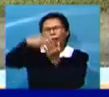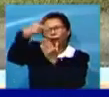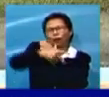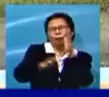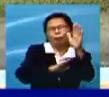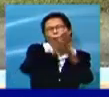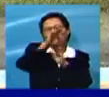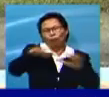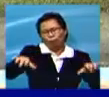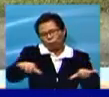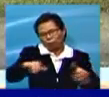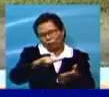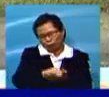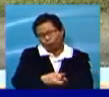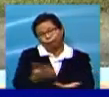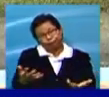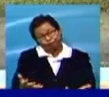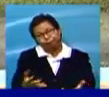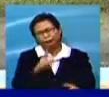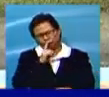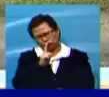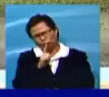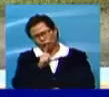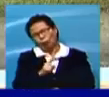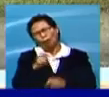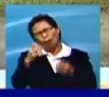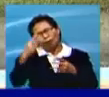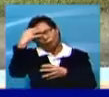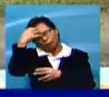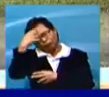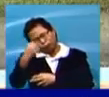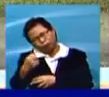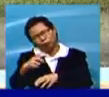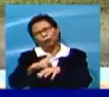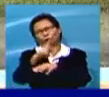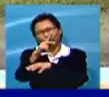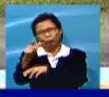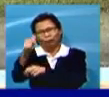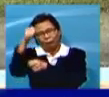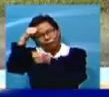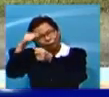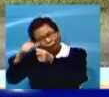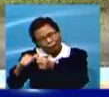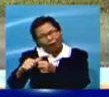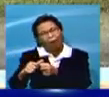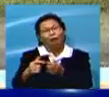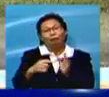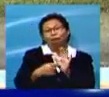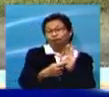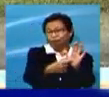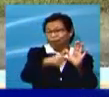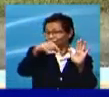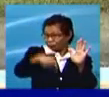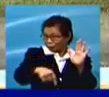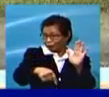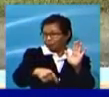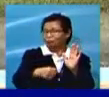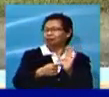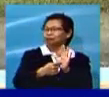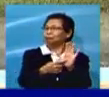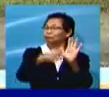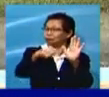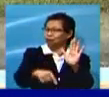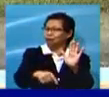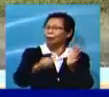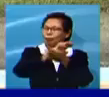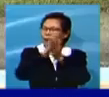dijalankan. Dan tentunya ianya terlalu nostalgik di Kuala Lumpur apabila ia juga merupakan antara mercu tanda